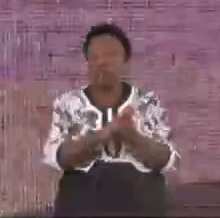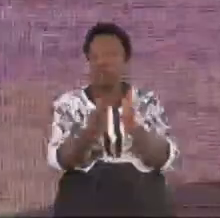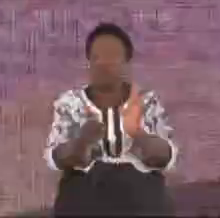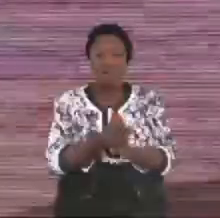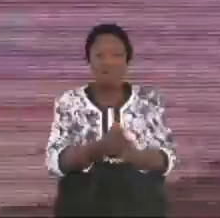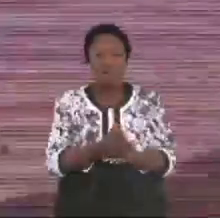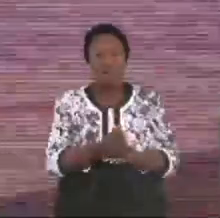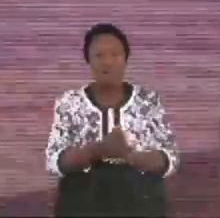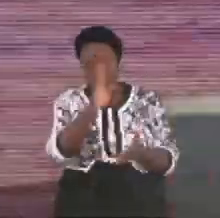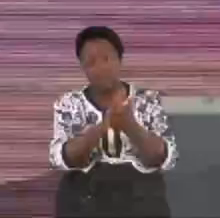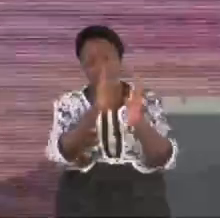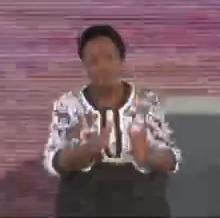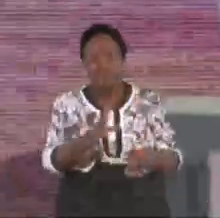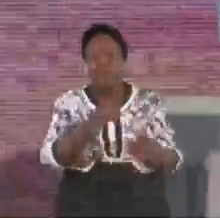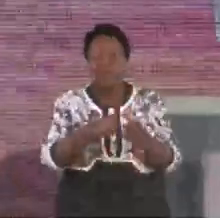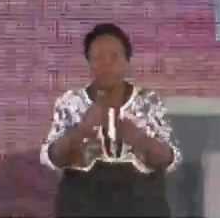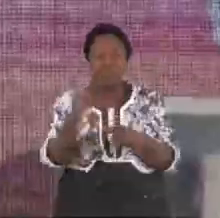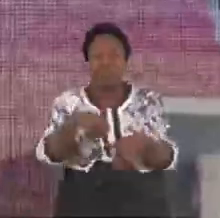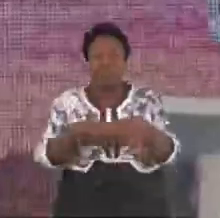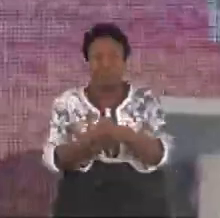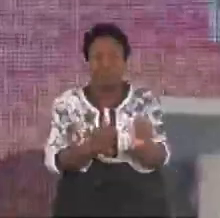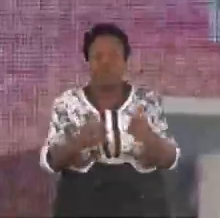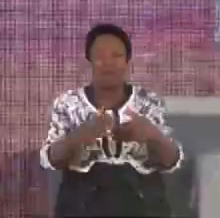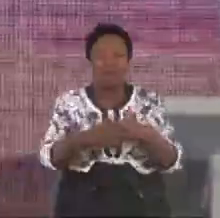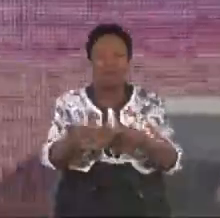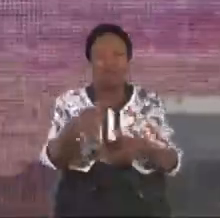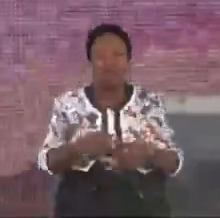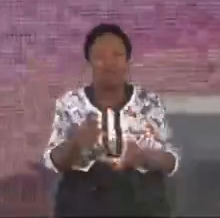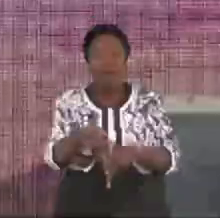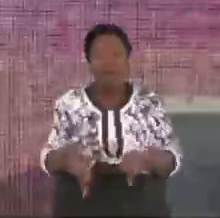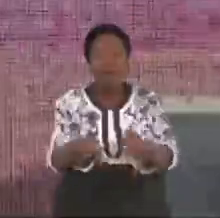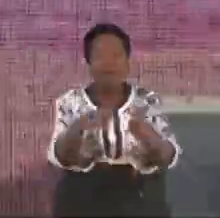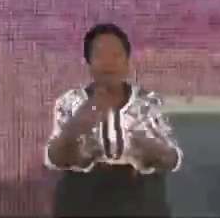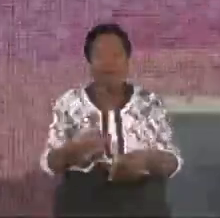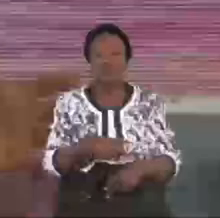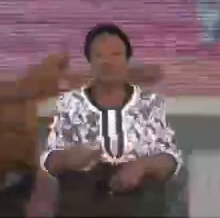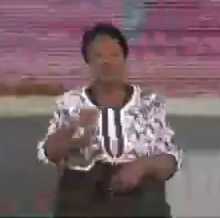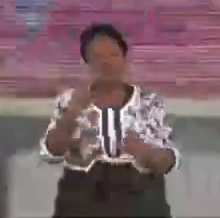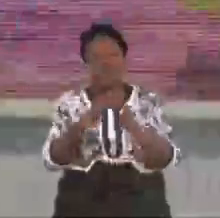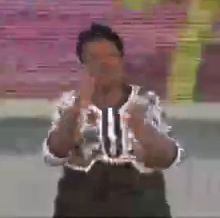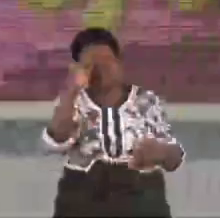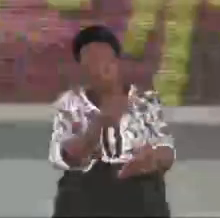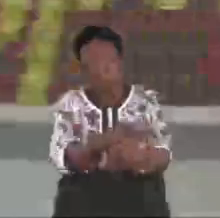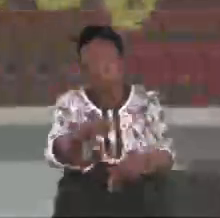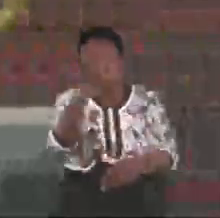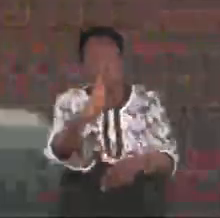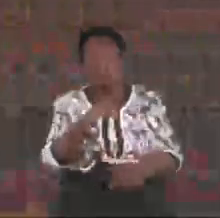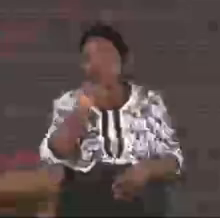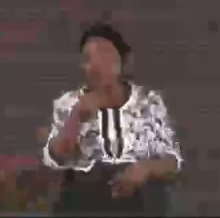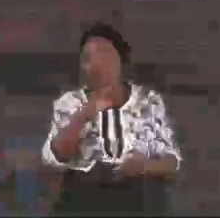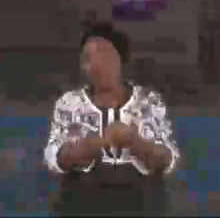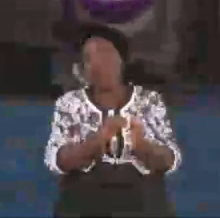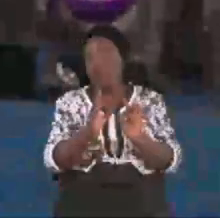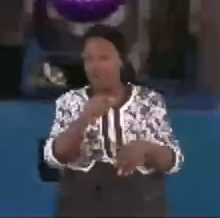des saints et ils pourront donc suivre le chemin du Fils de Dieu. Non seulement cela, si tu